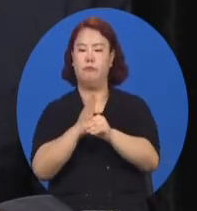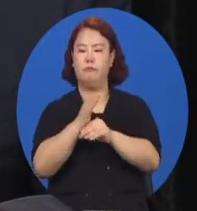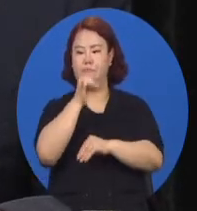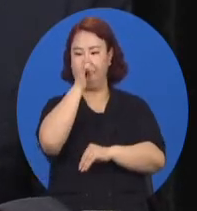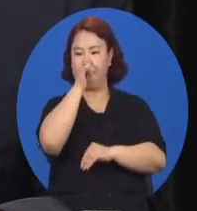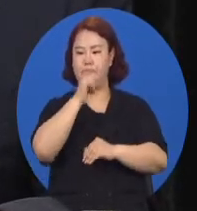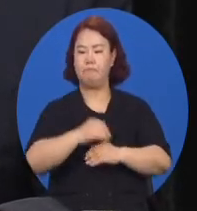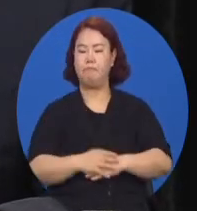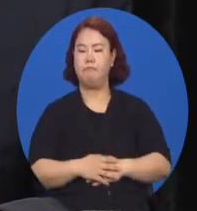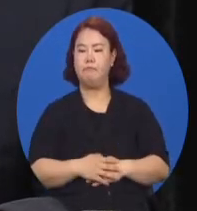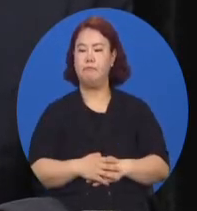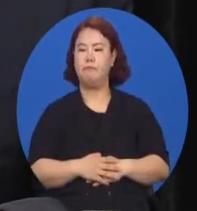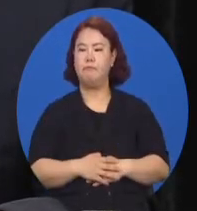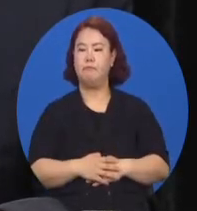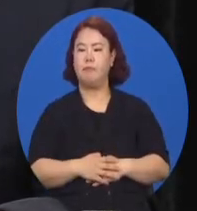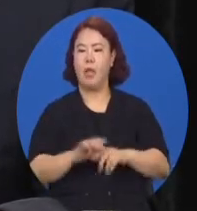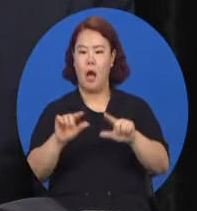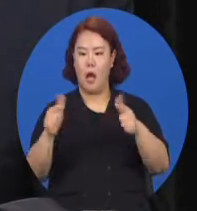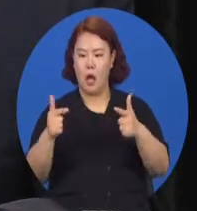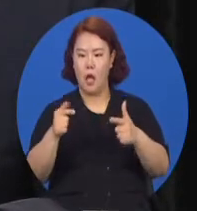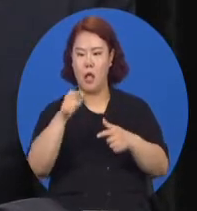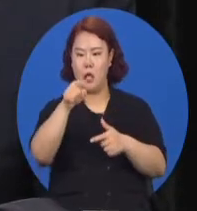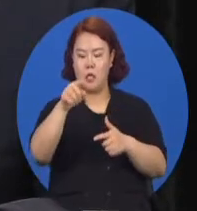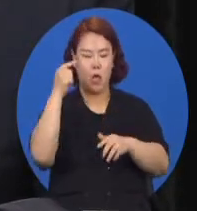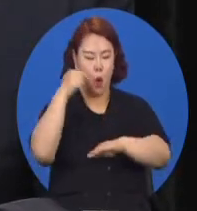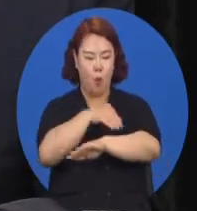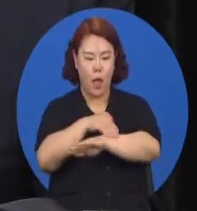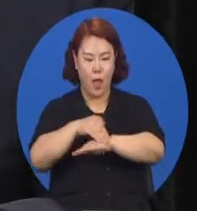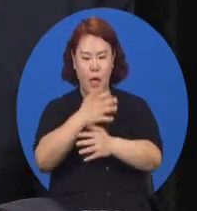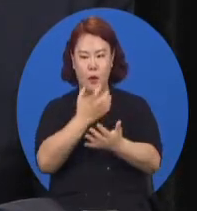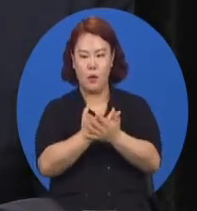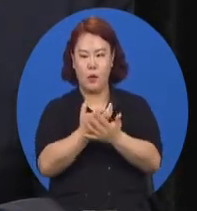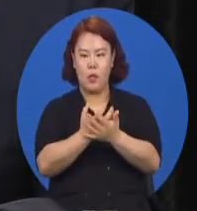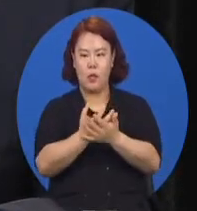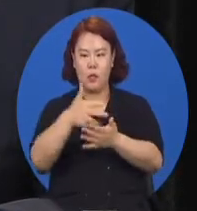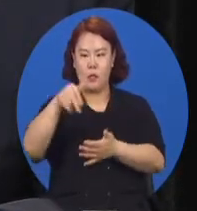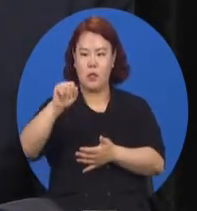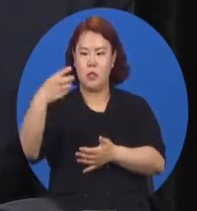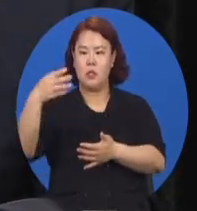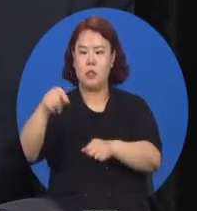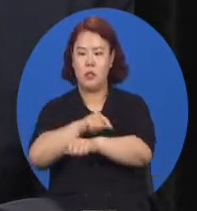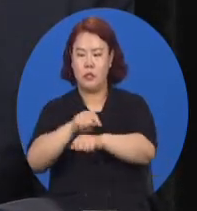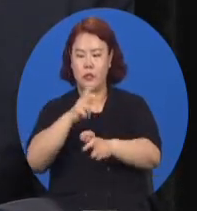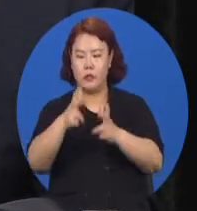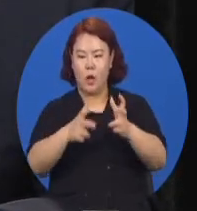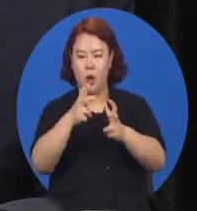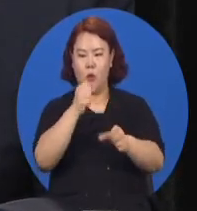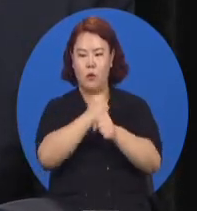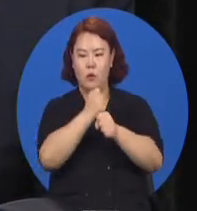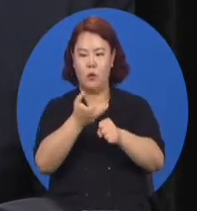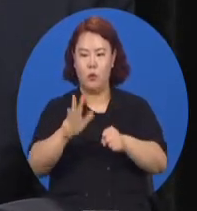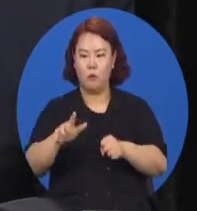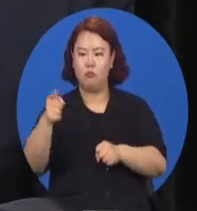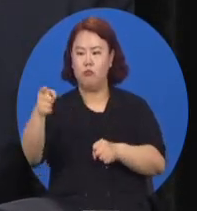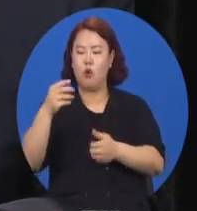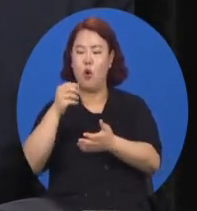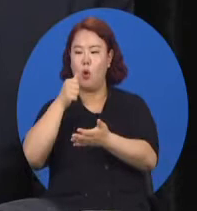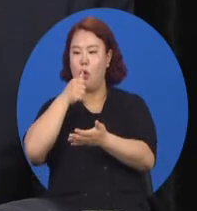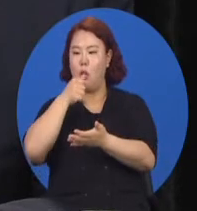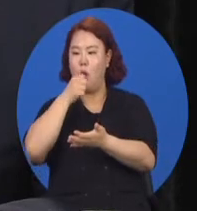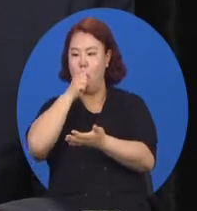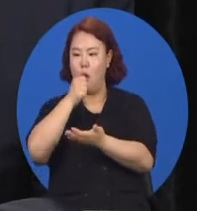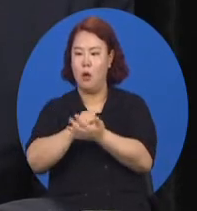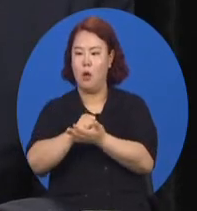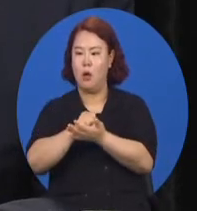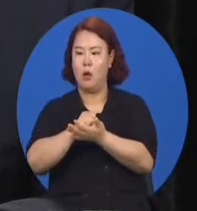사업입니다. 아니 당초에 그 계획서가 지특 사업으로 올라갔는데 군수님께서 결재를 해서 올라간 사업이었습니다. 네,